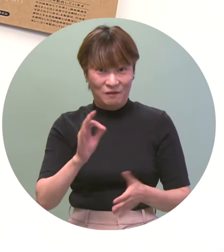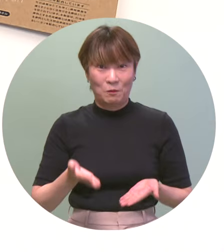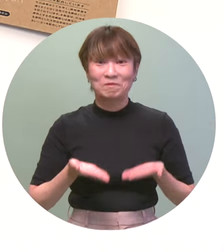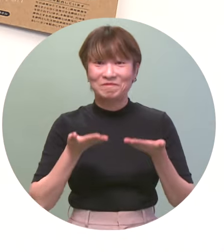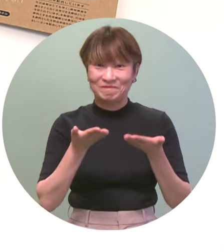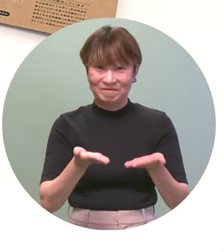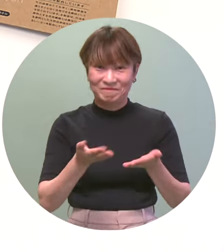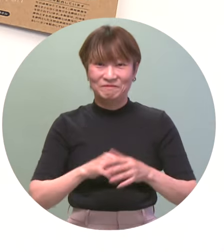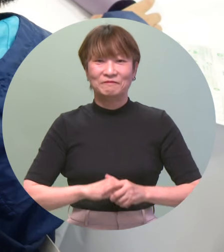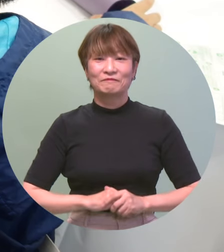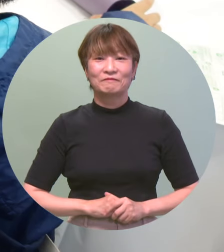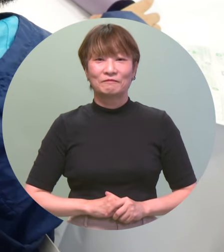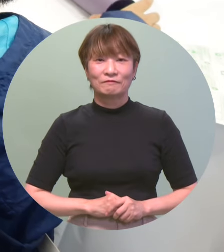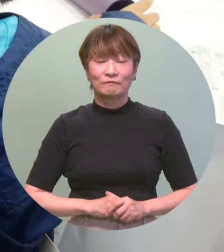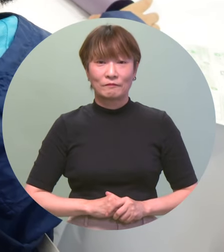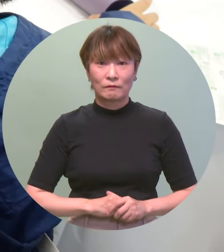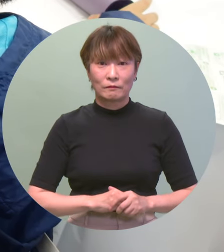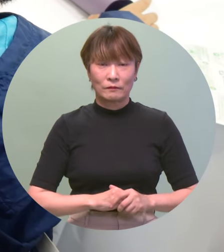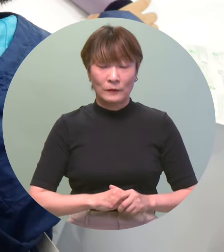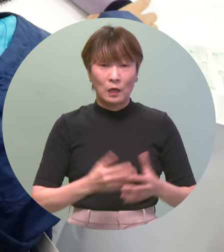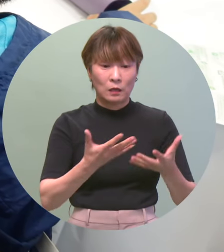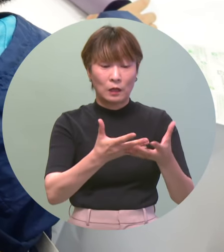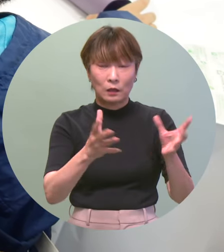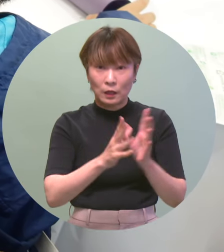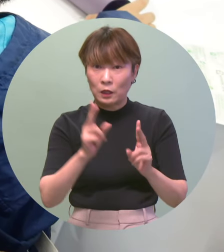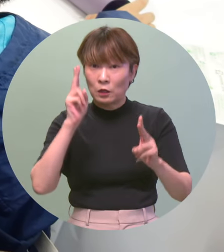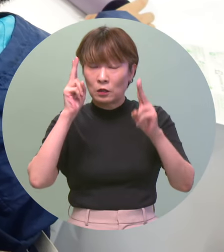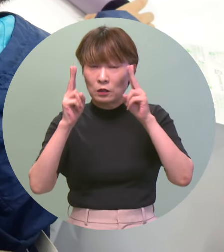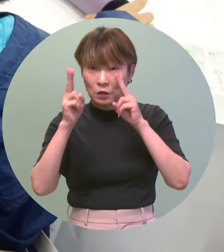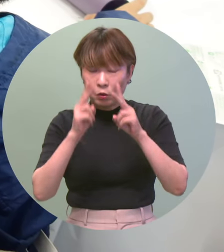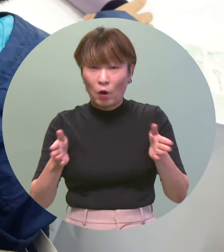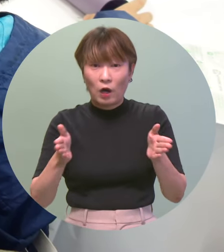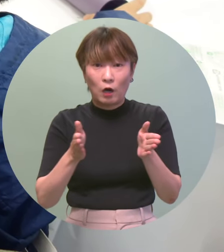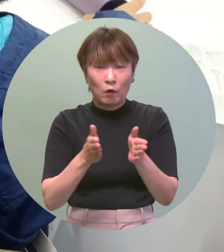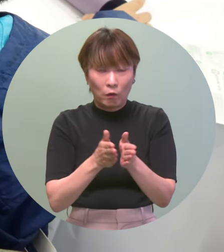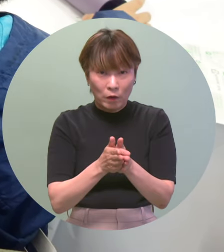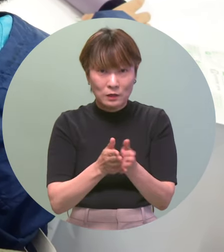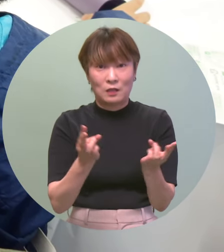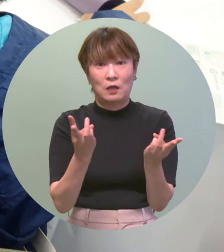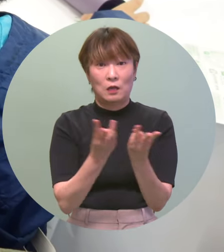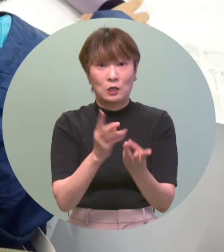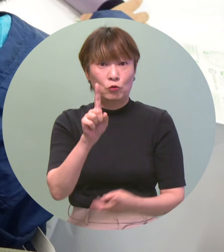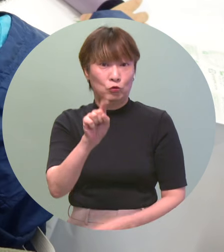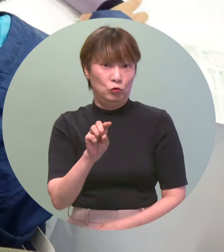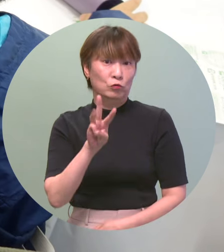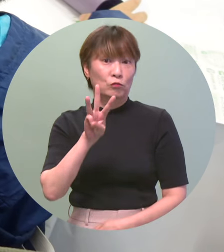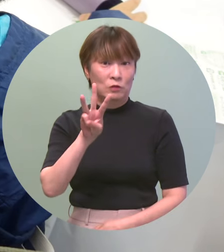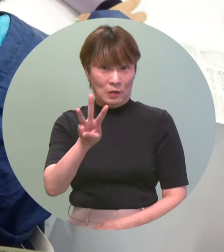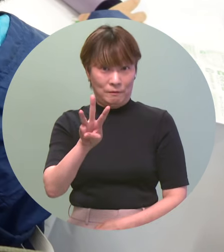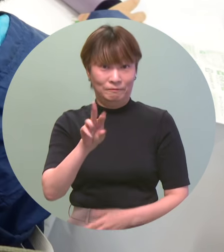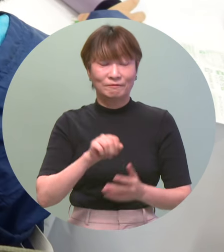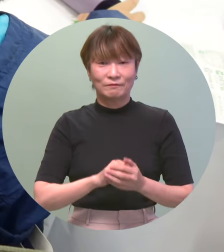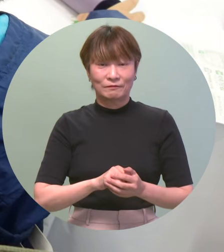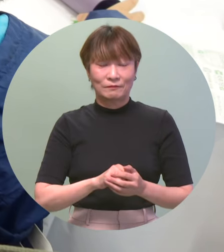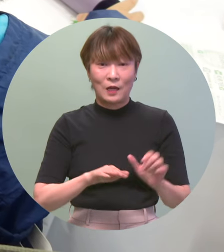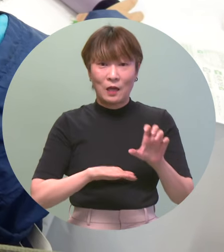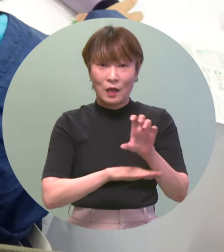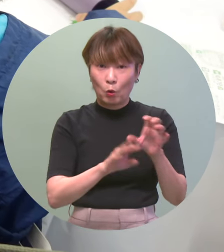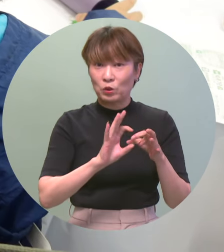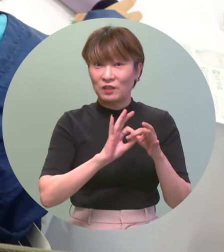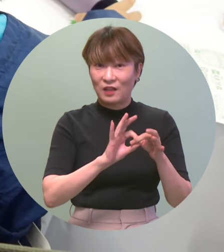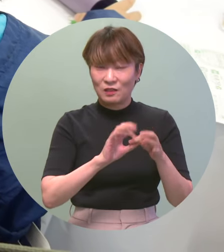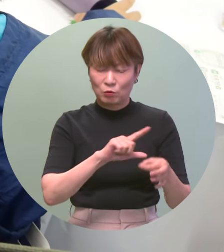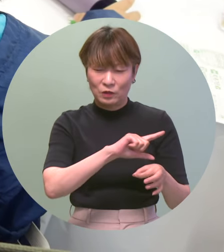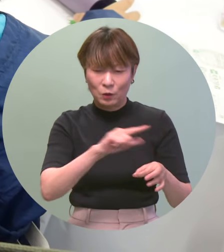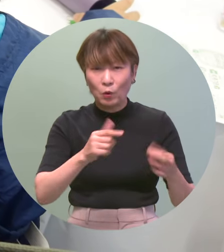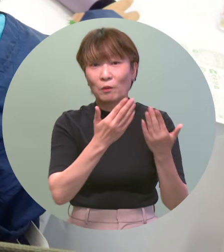。団体・企業ブースには合計13の団体がエコに関するさまざま